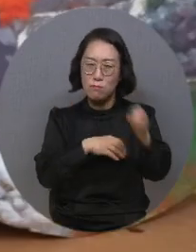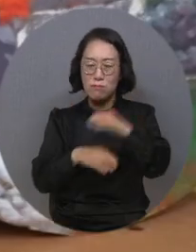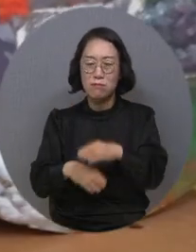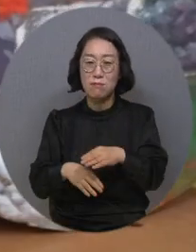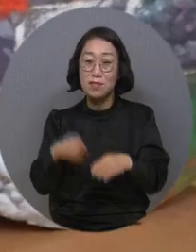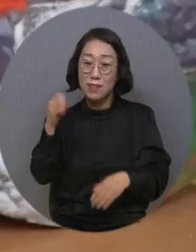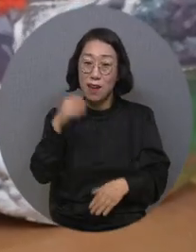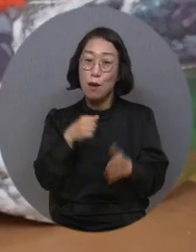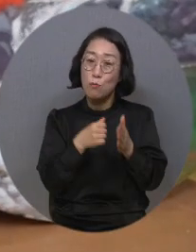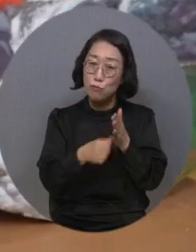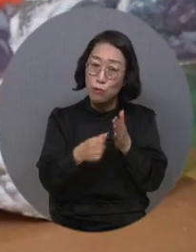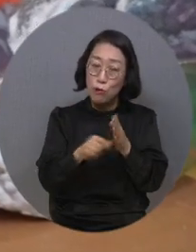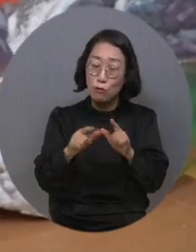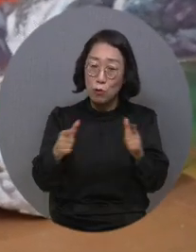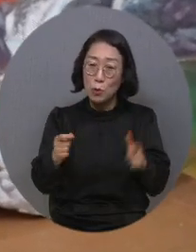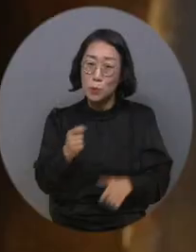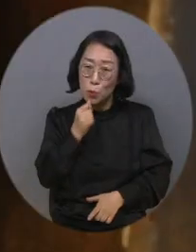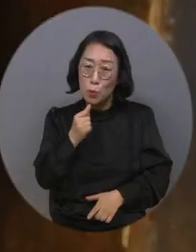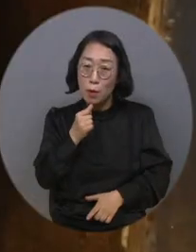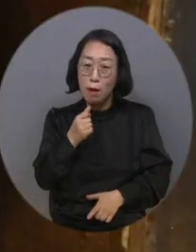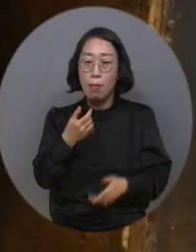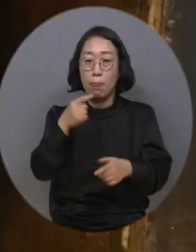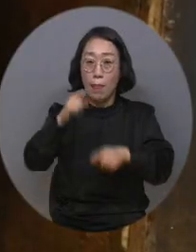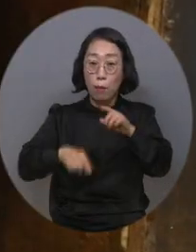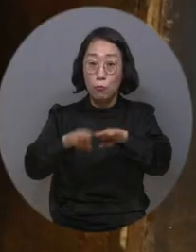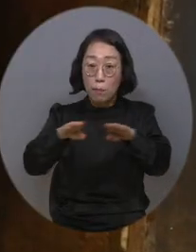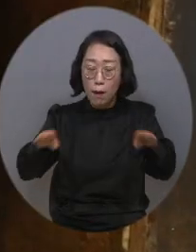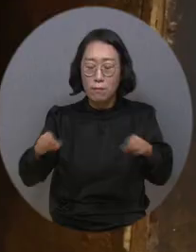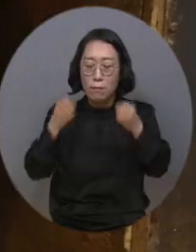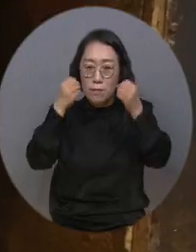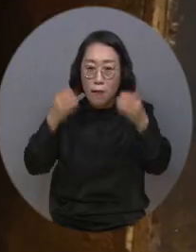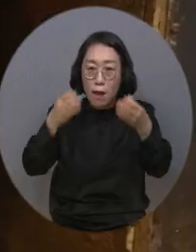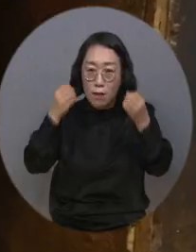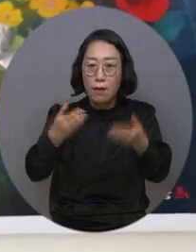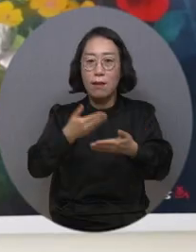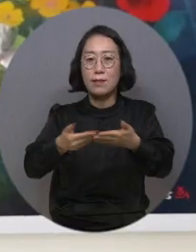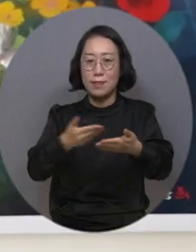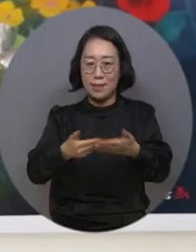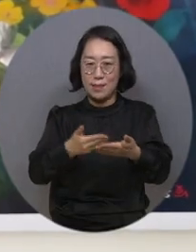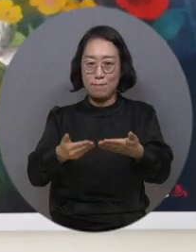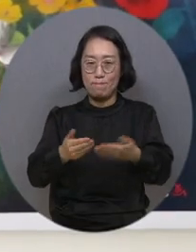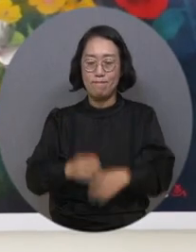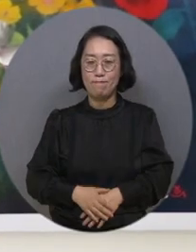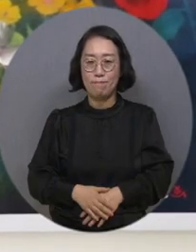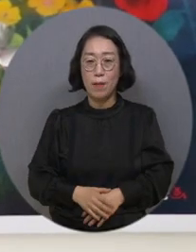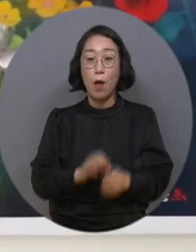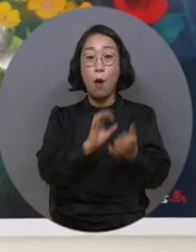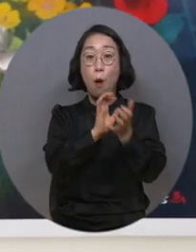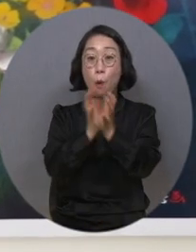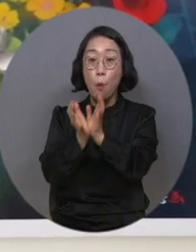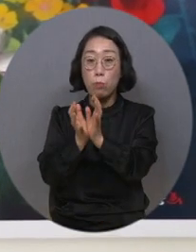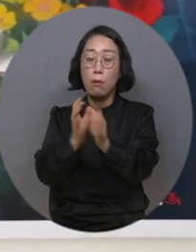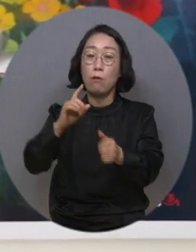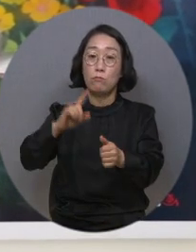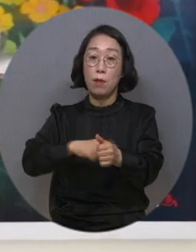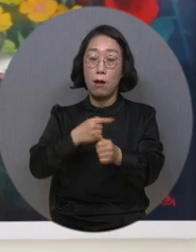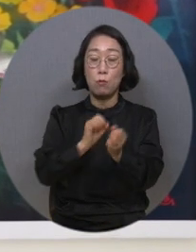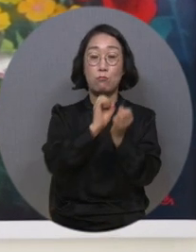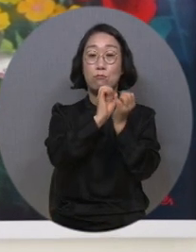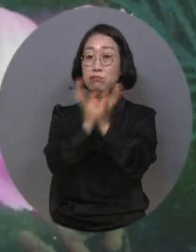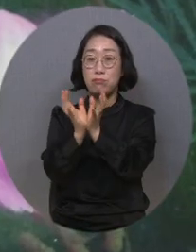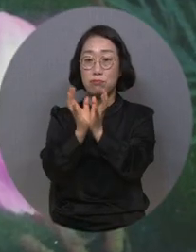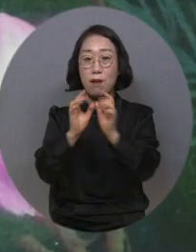찻상, 나무판에도 그림을 그려 새롭게 탄생됩니다. 꽃은 때가 되면 피어나는 것이